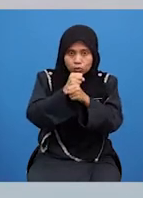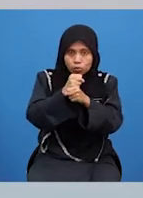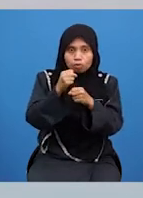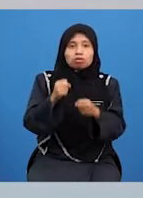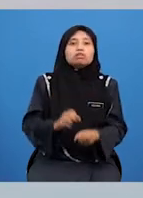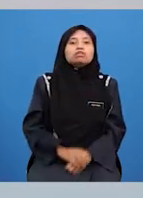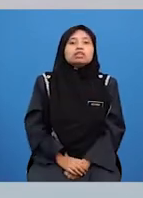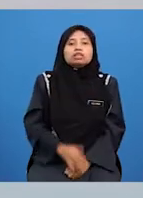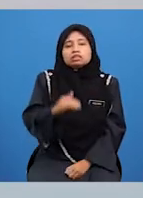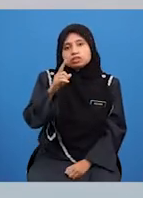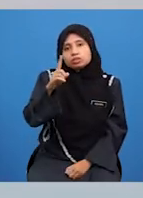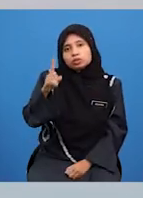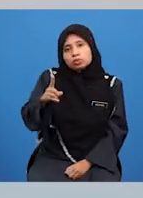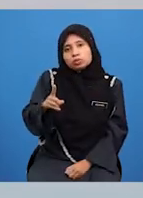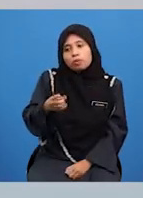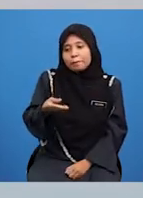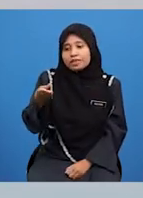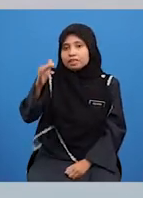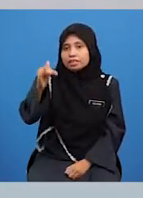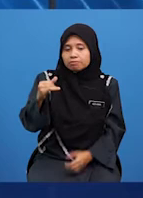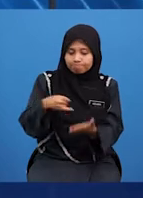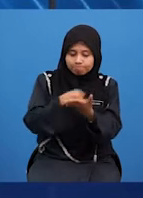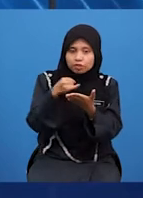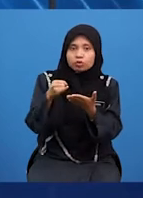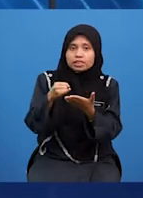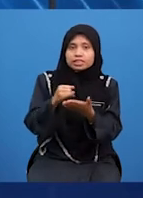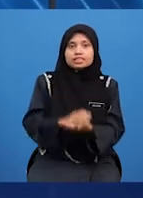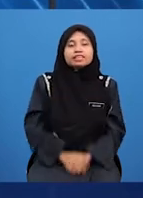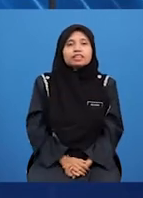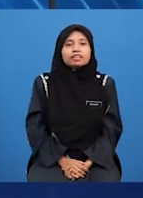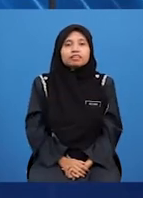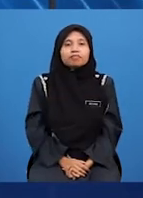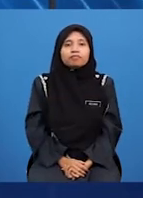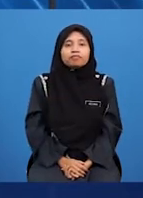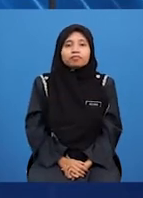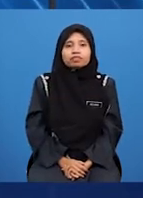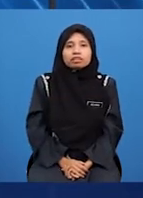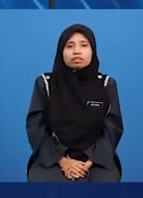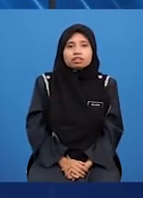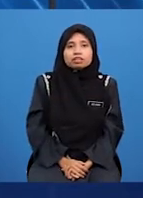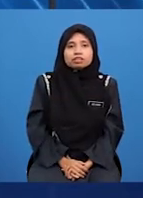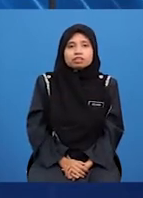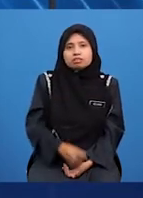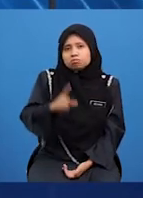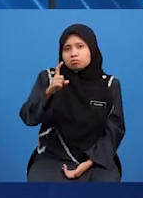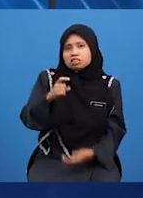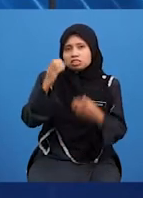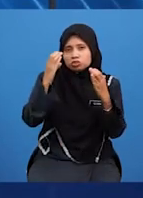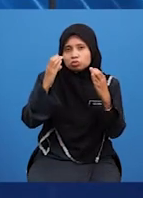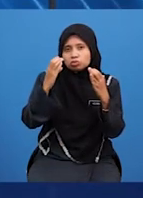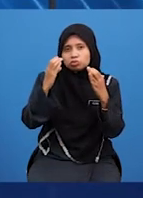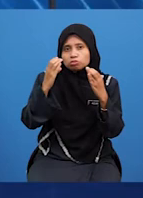form sesuatu objek yang dilukis. Okey, Cikgu Dons. Saya kira mesti Cikgu